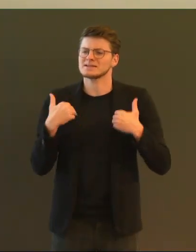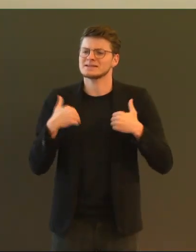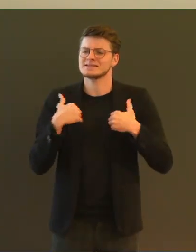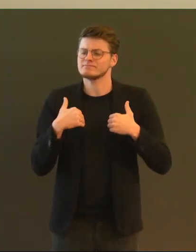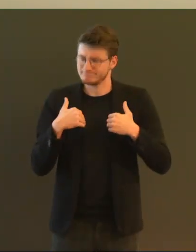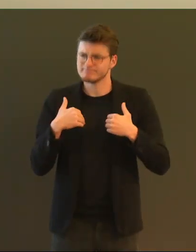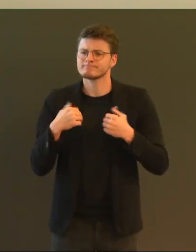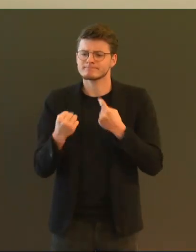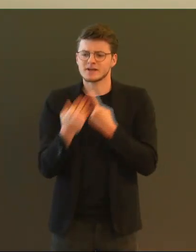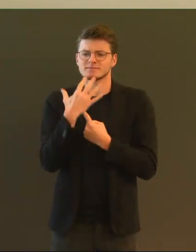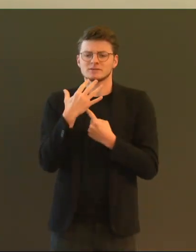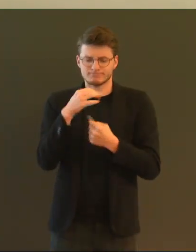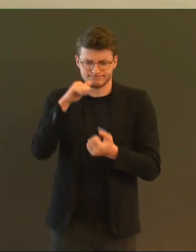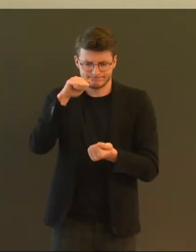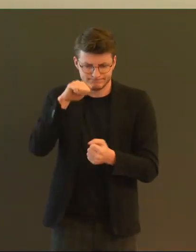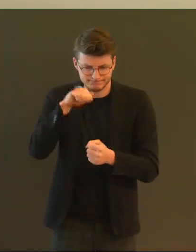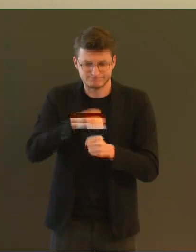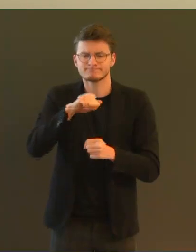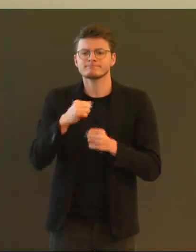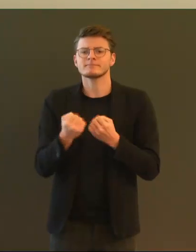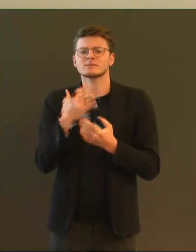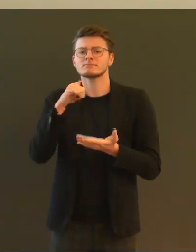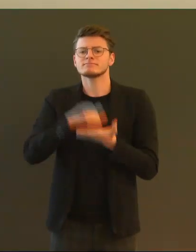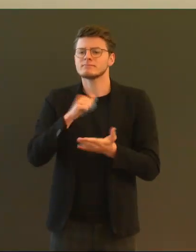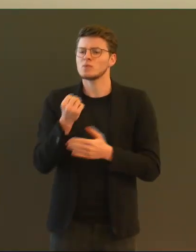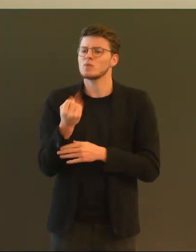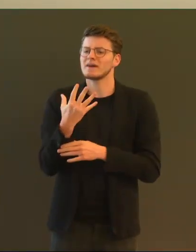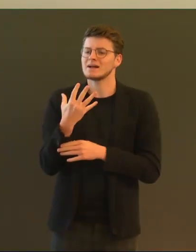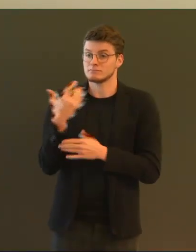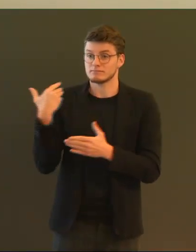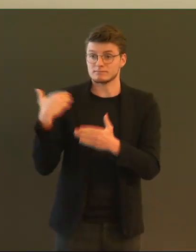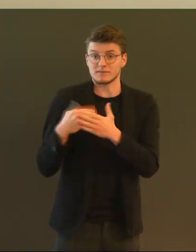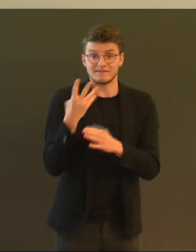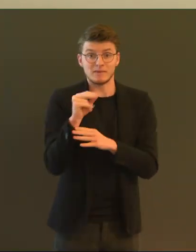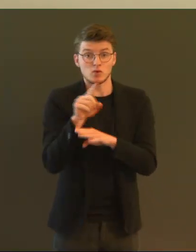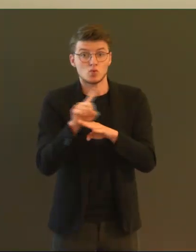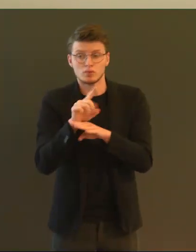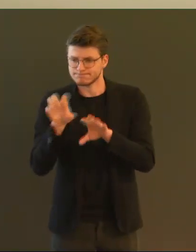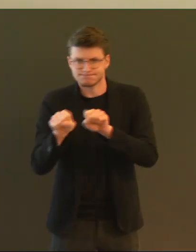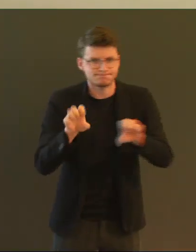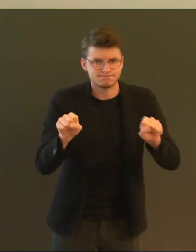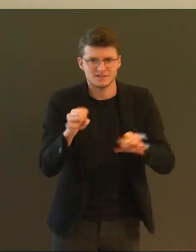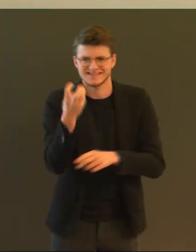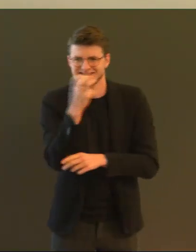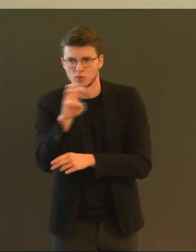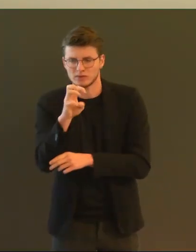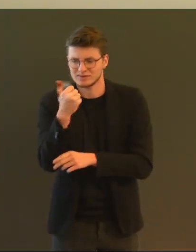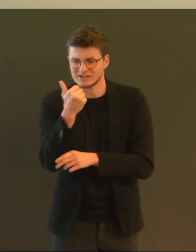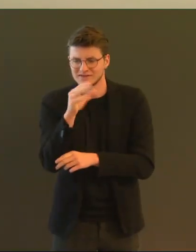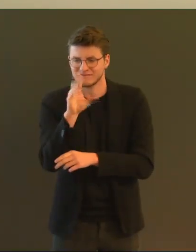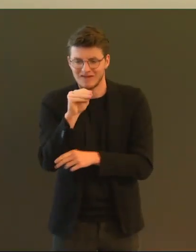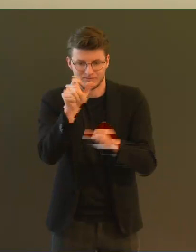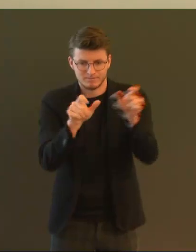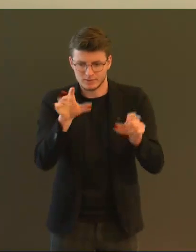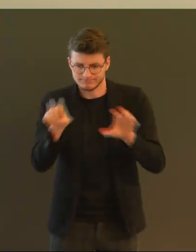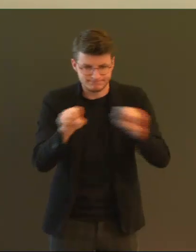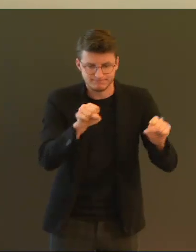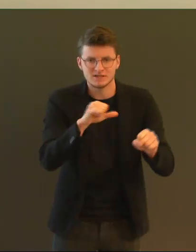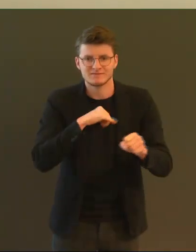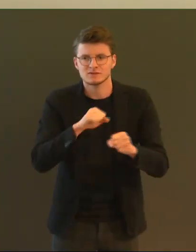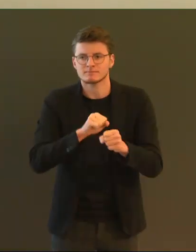COVID-19-besmettingen. De voorbije 24 uur werden er 356 nieuwe besmettingen gemeld. De